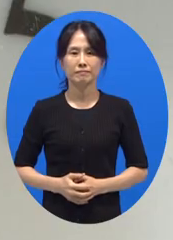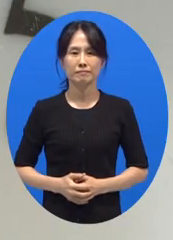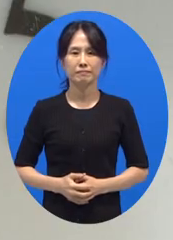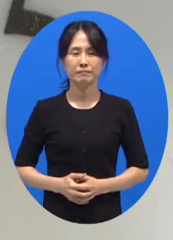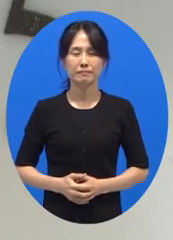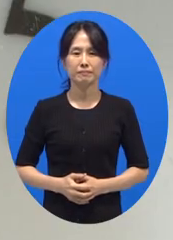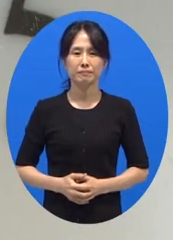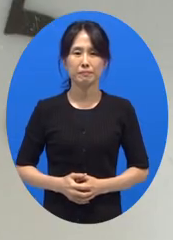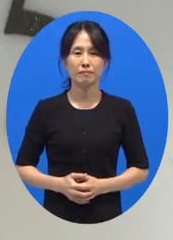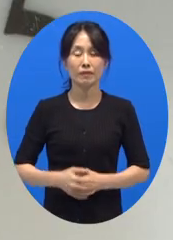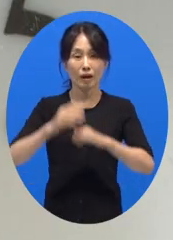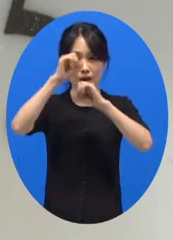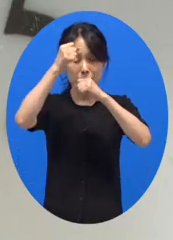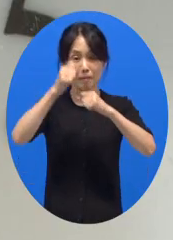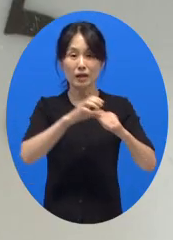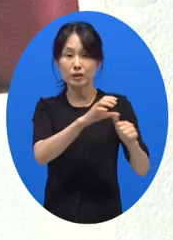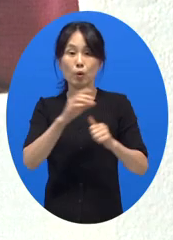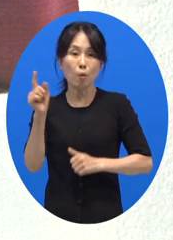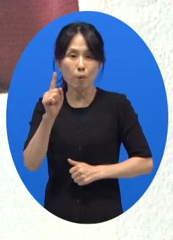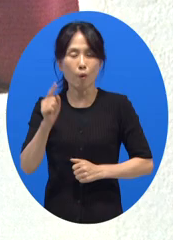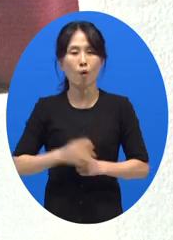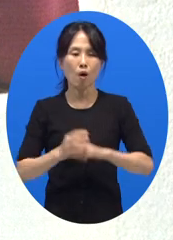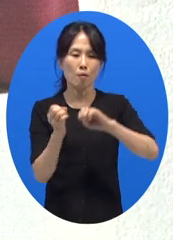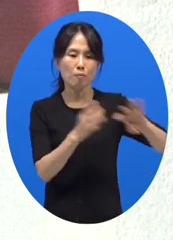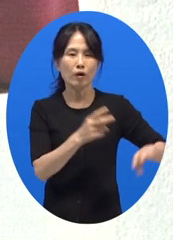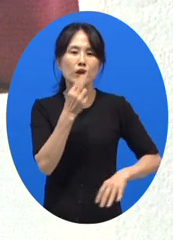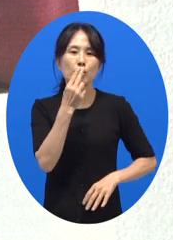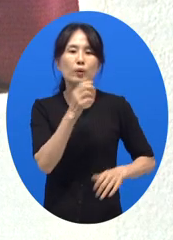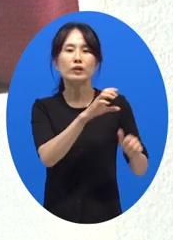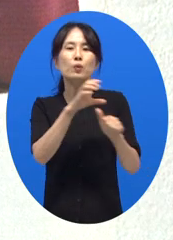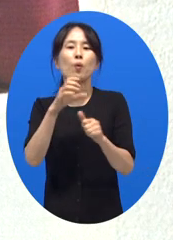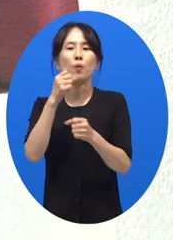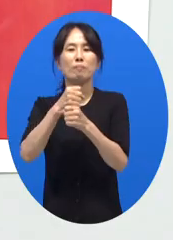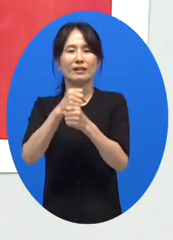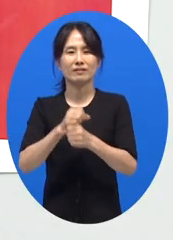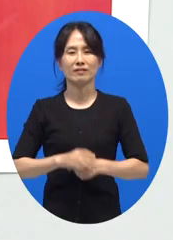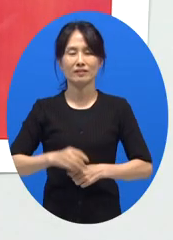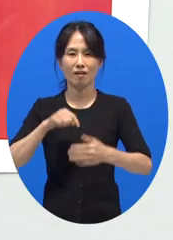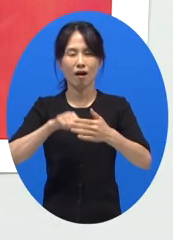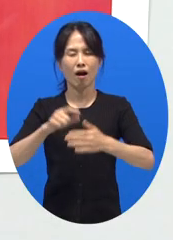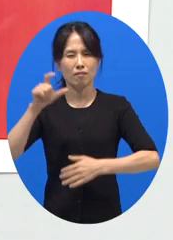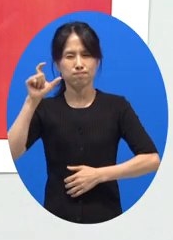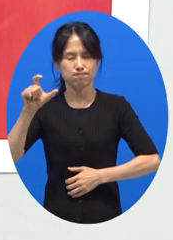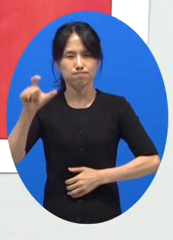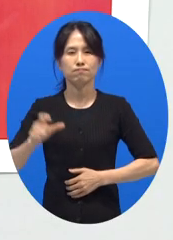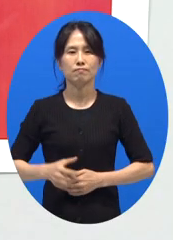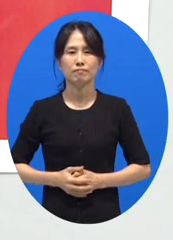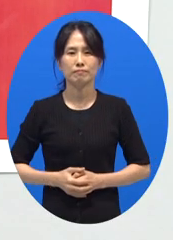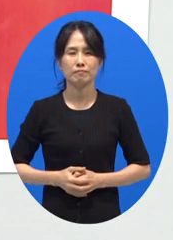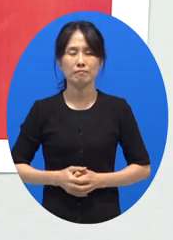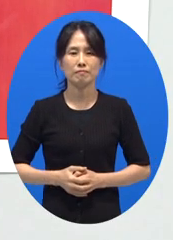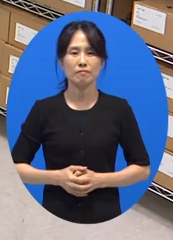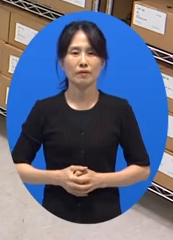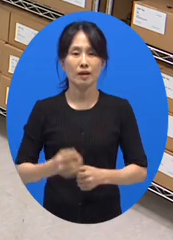정도로 가볍습니다. 이 신발의 소재는 재활용 플라스틱으로 만들어졌는데 내구성도